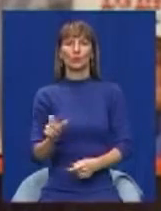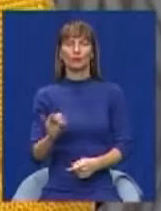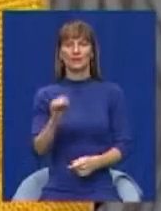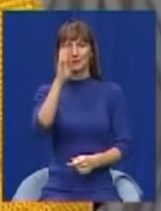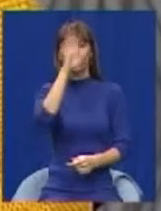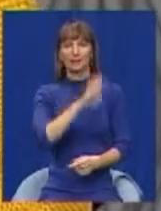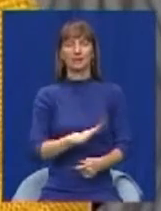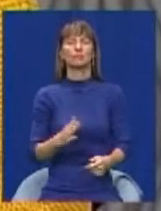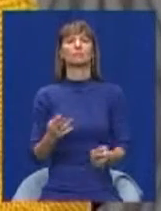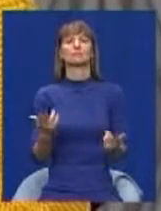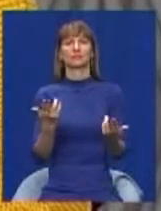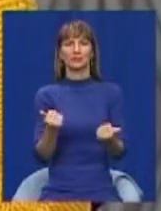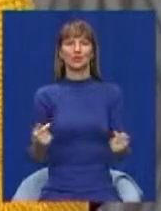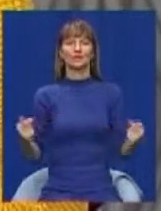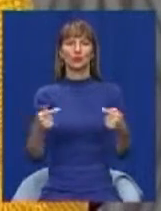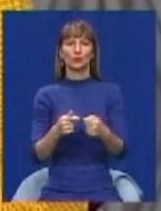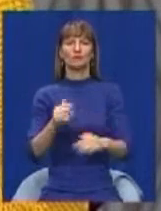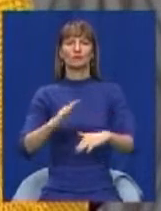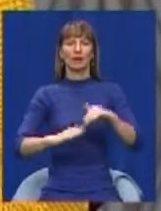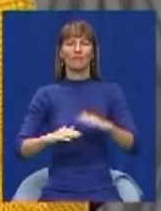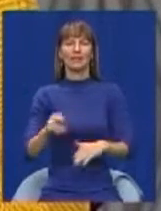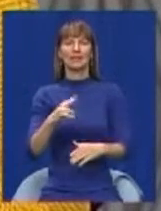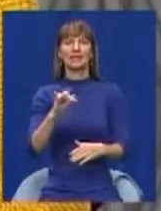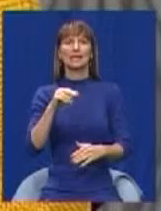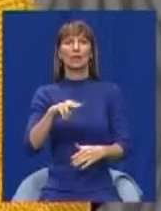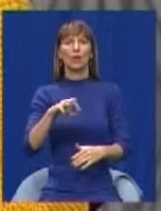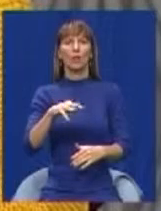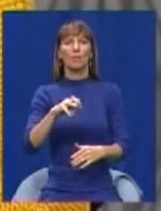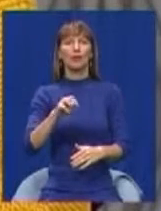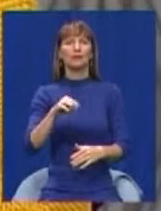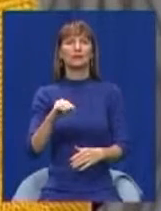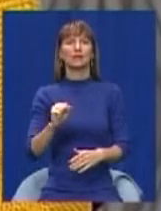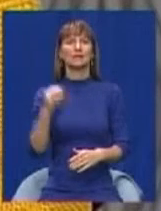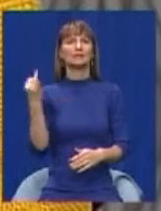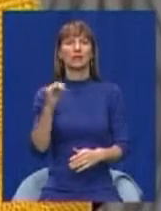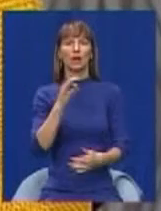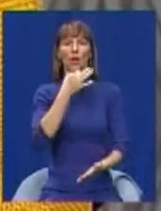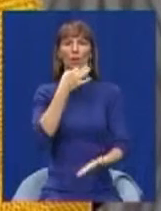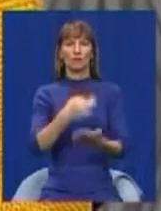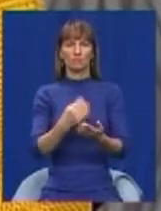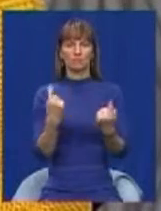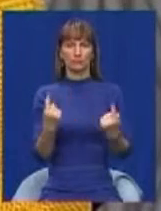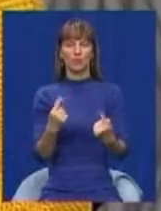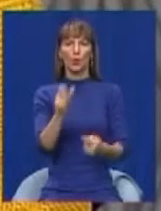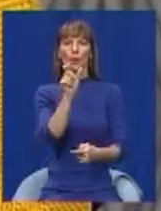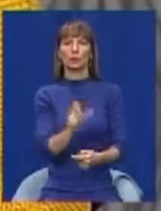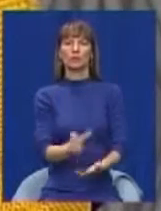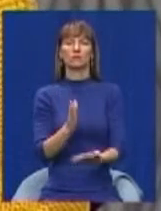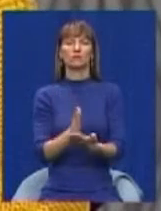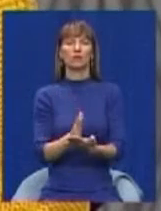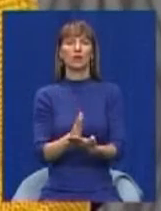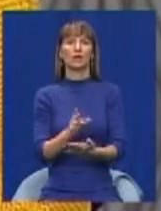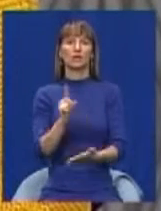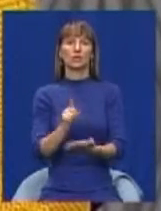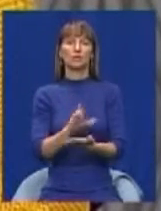странами. Абсолютно вірно. Насправді професія дипломата не тільки цікава, але й дуже відповідальна, оскільки людина має бути не